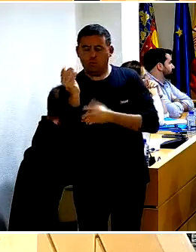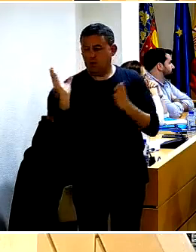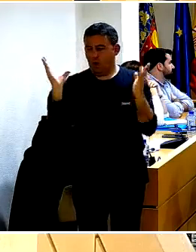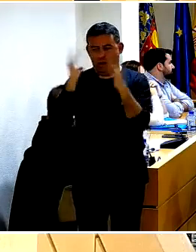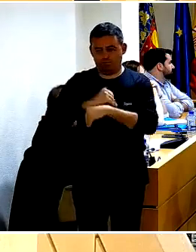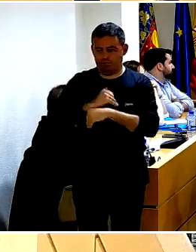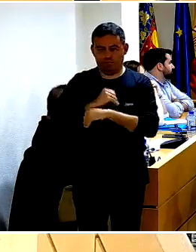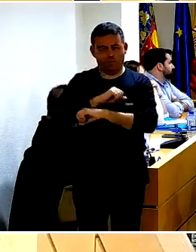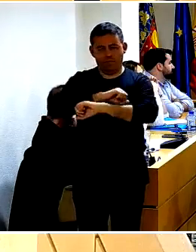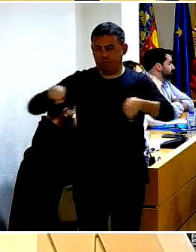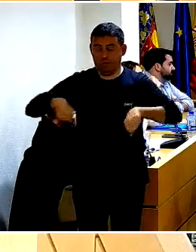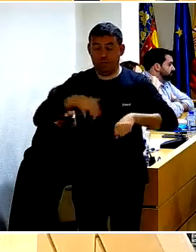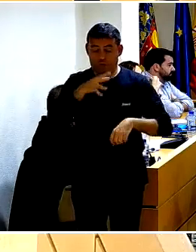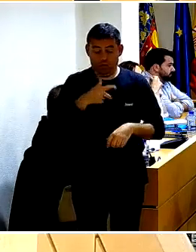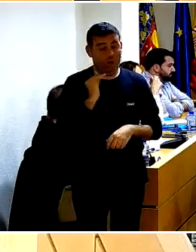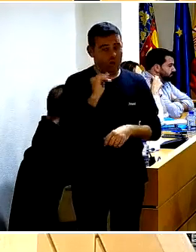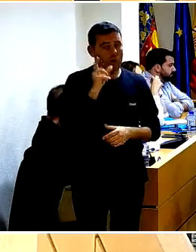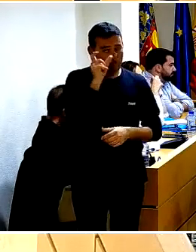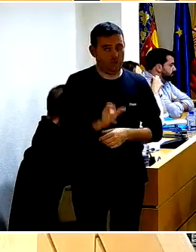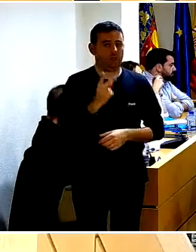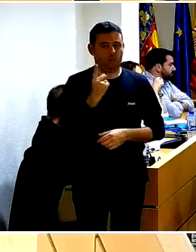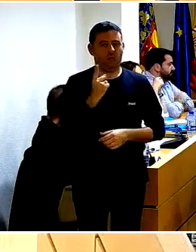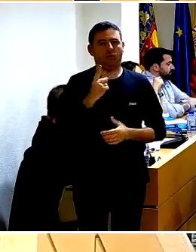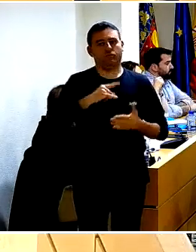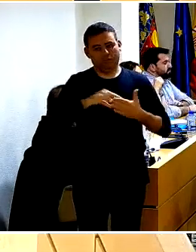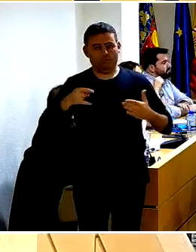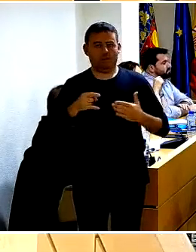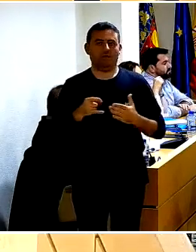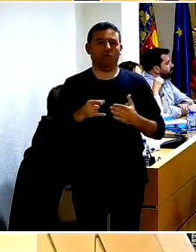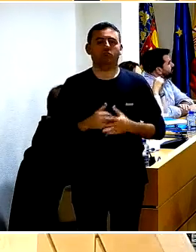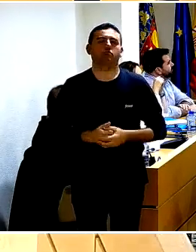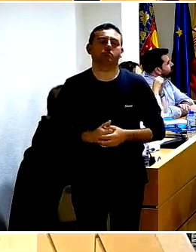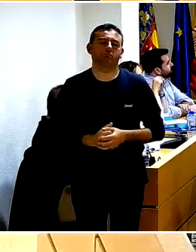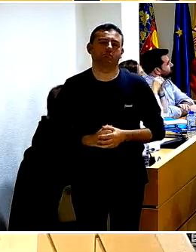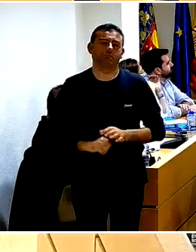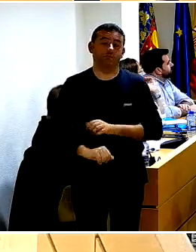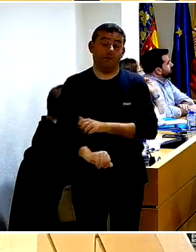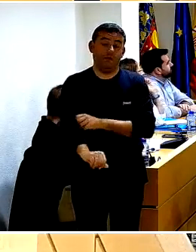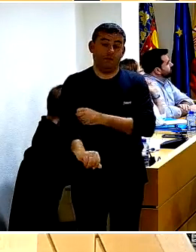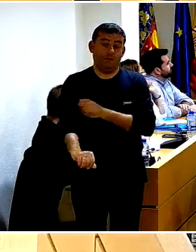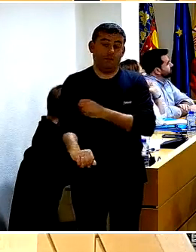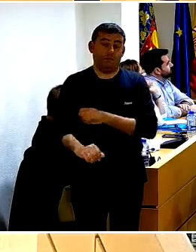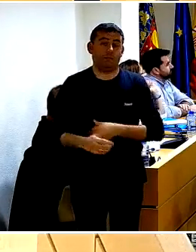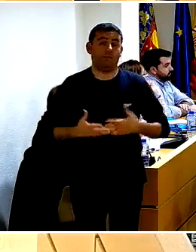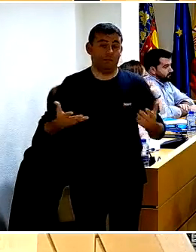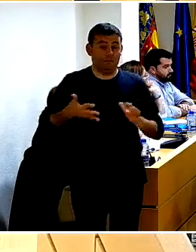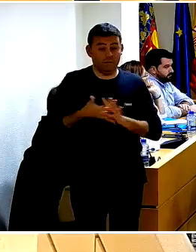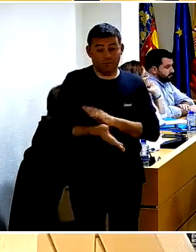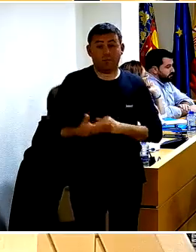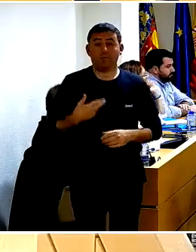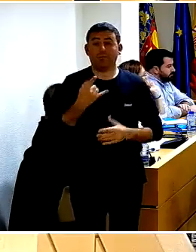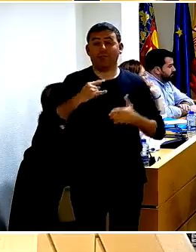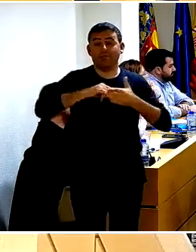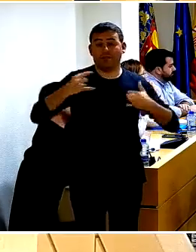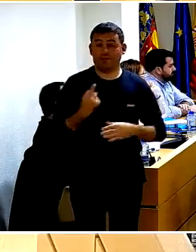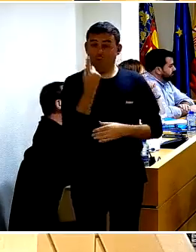que i augment. Evidentment, tindre una tècnica i no tindre uns recursos per a poder tirar endavant activitat,